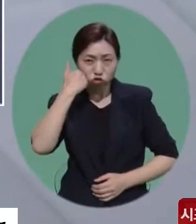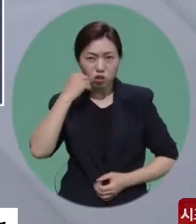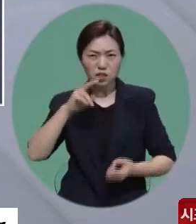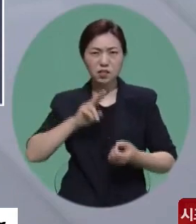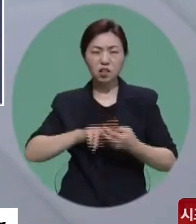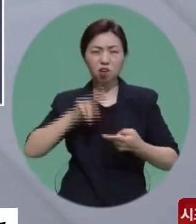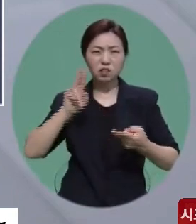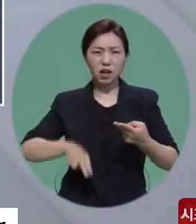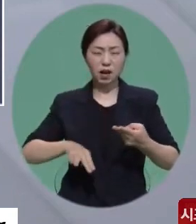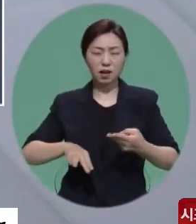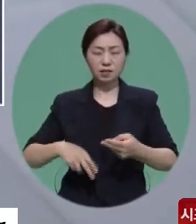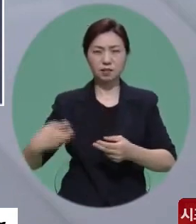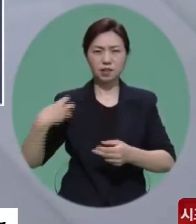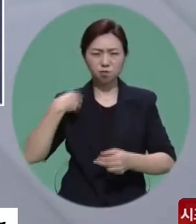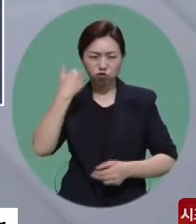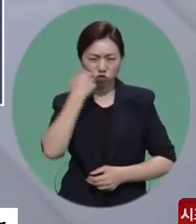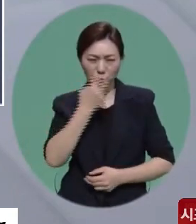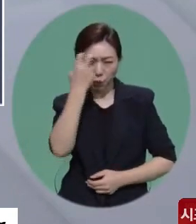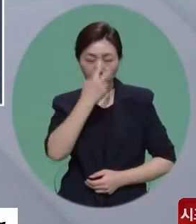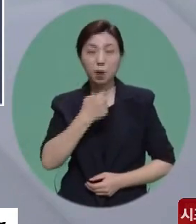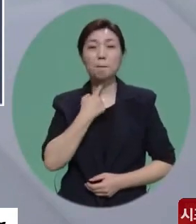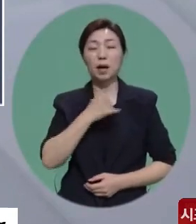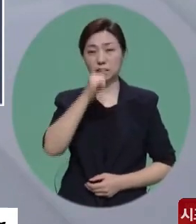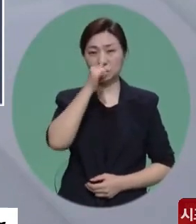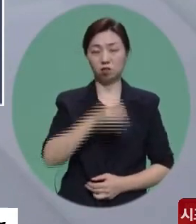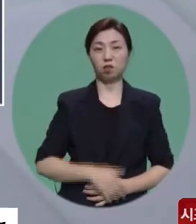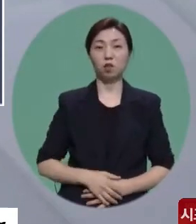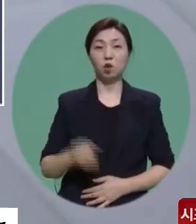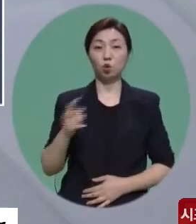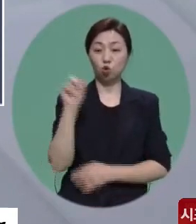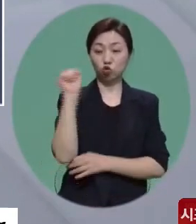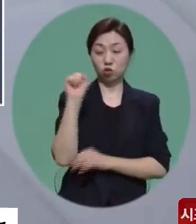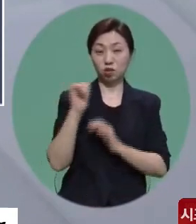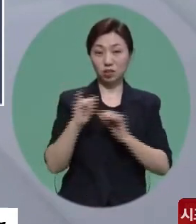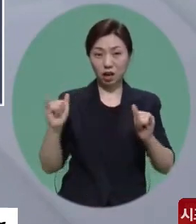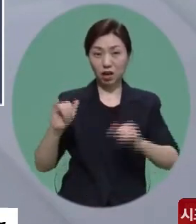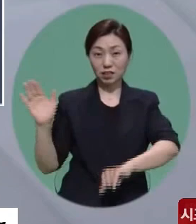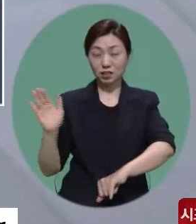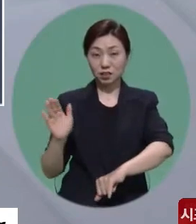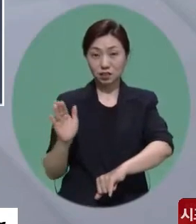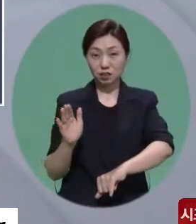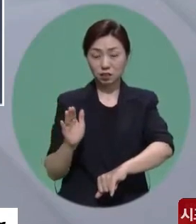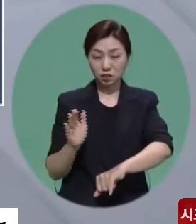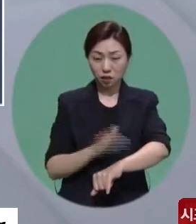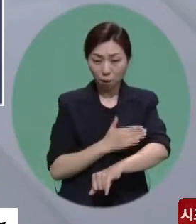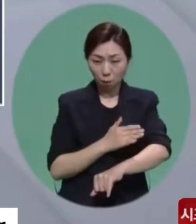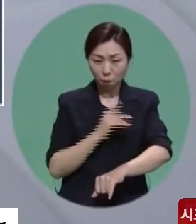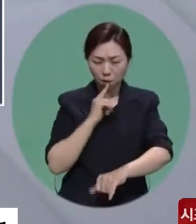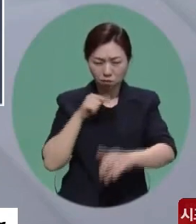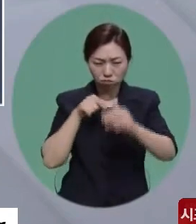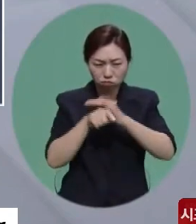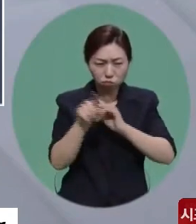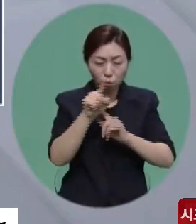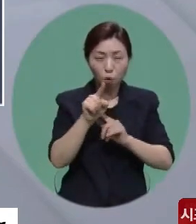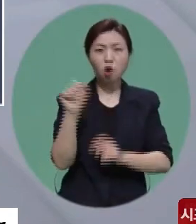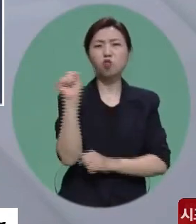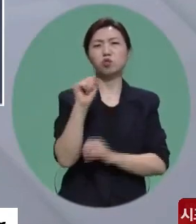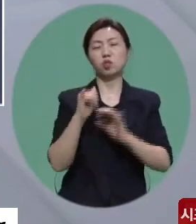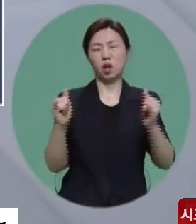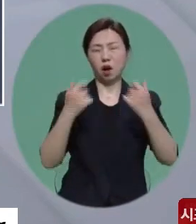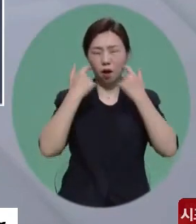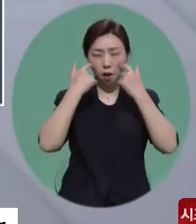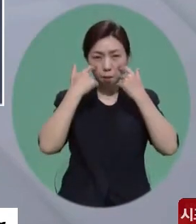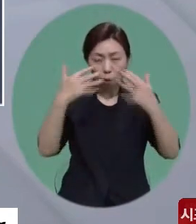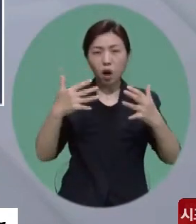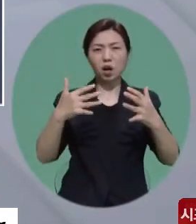그리고 제가 운전자 과실이라고 하는 거는 실제로 현장에 가서 보니까 운전자의 명백한 과실이